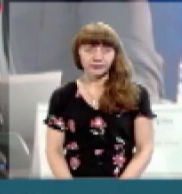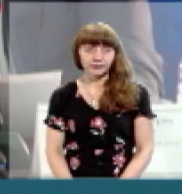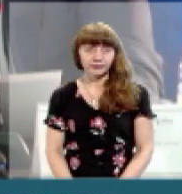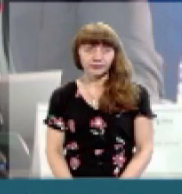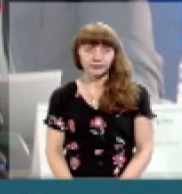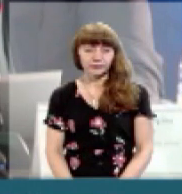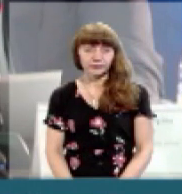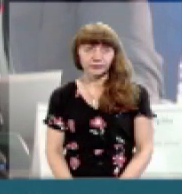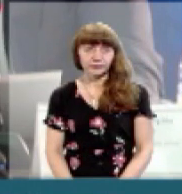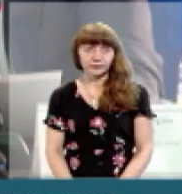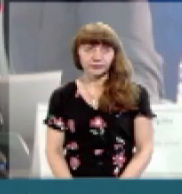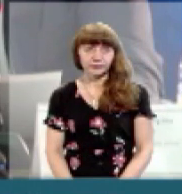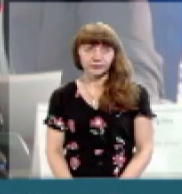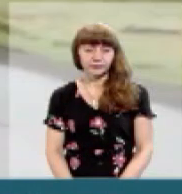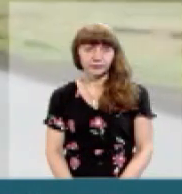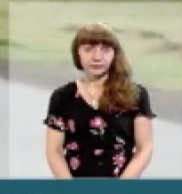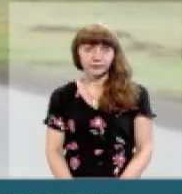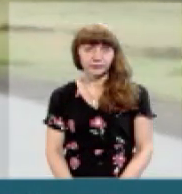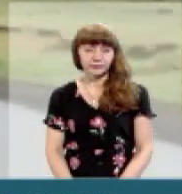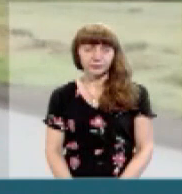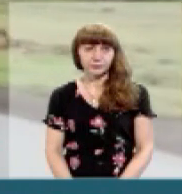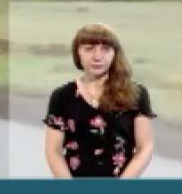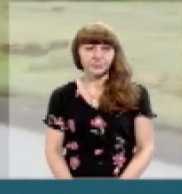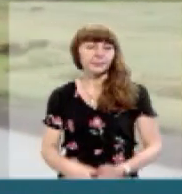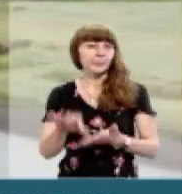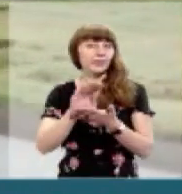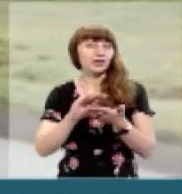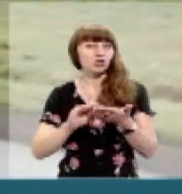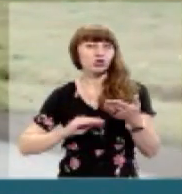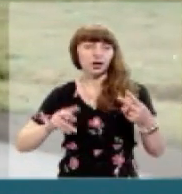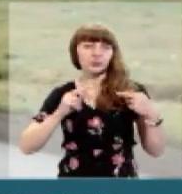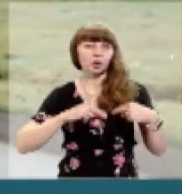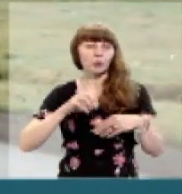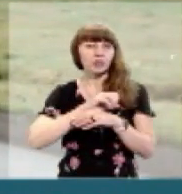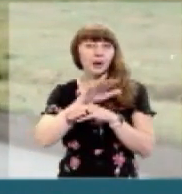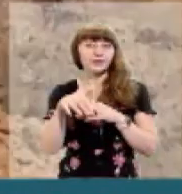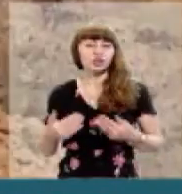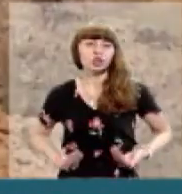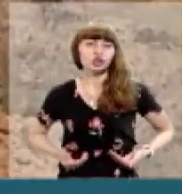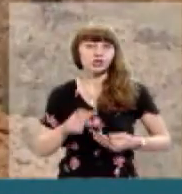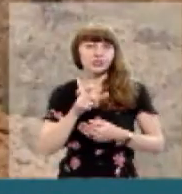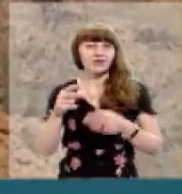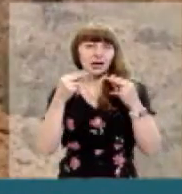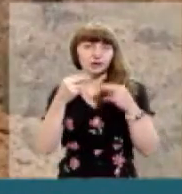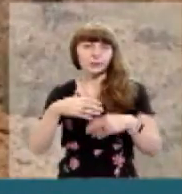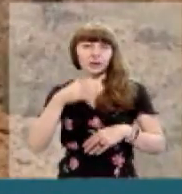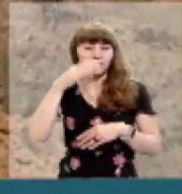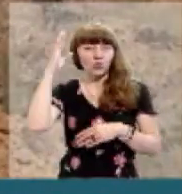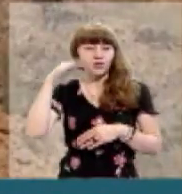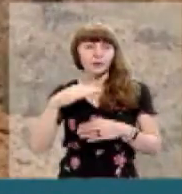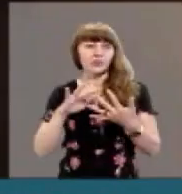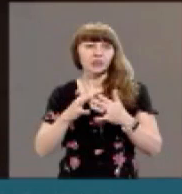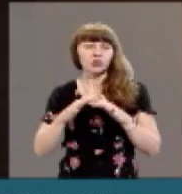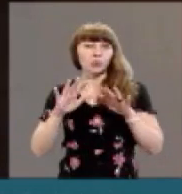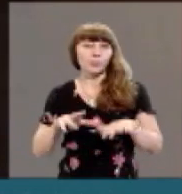жоба қолға алынып, жасалынып жатыр. Ауыл тұрғындарын сапалы ауыз сумен қамтамасыз ету жұмыстары жалғасуда. Боскөл, Новотроица,